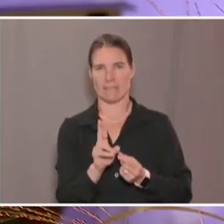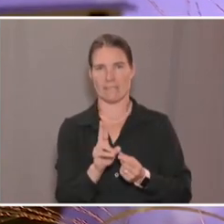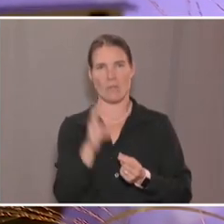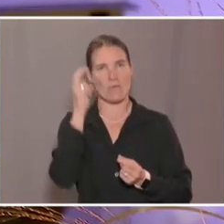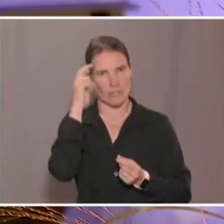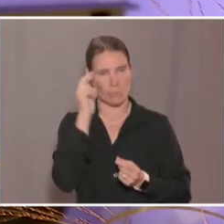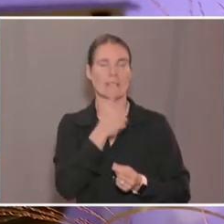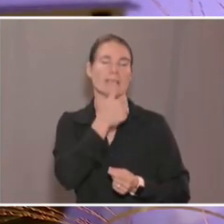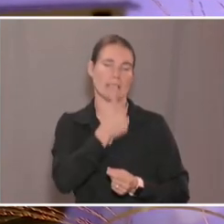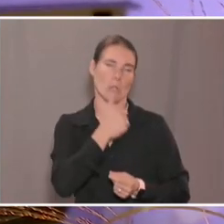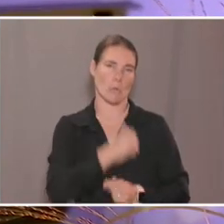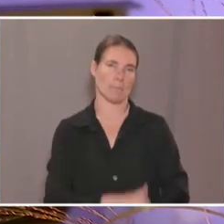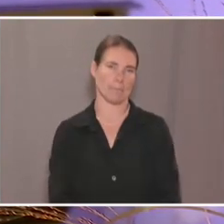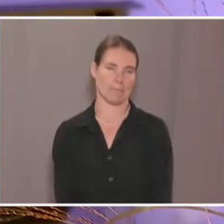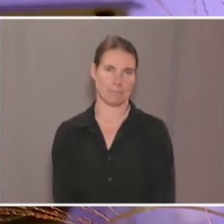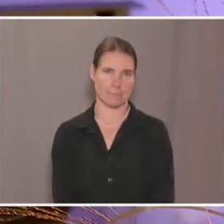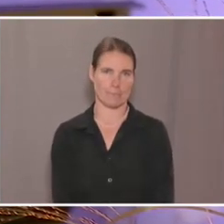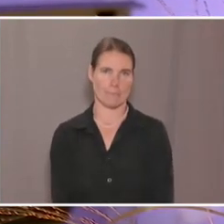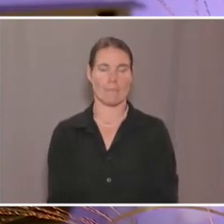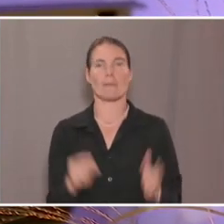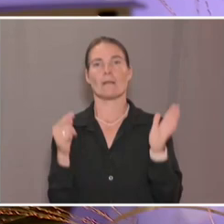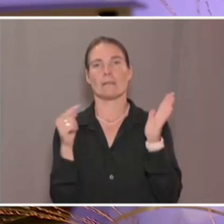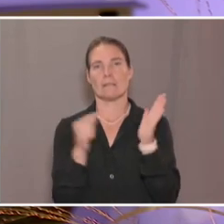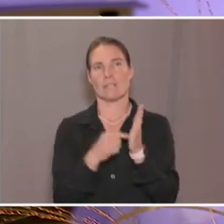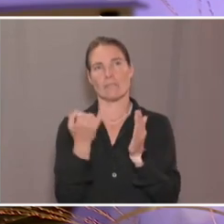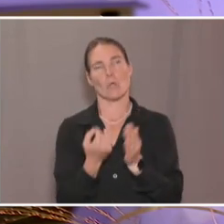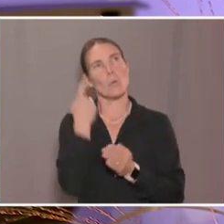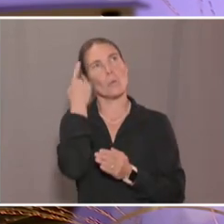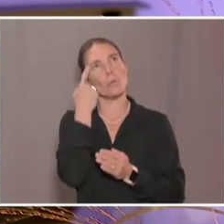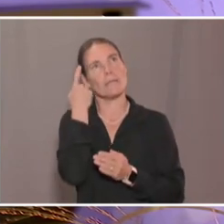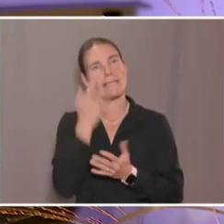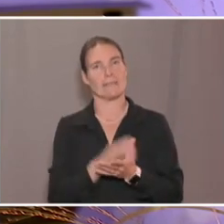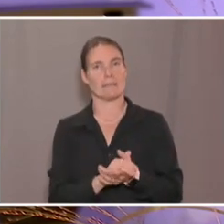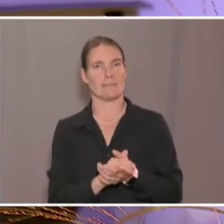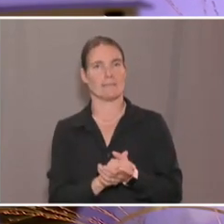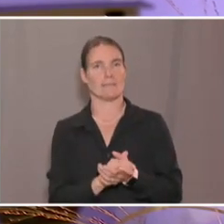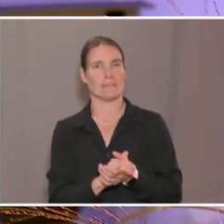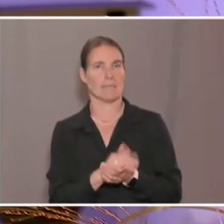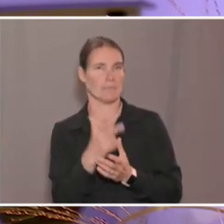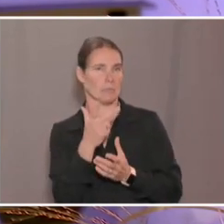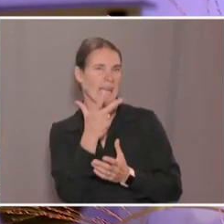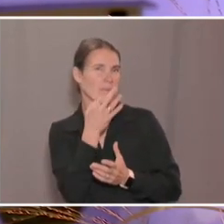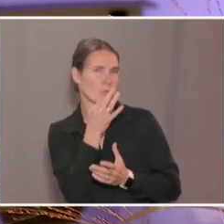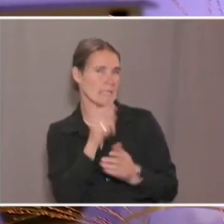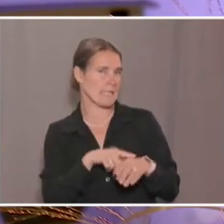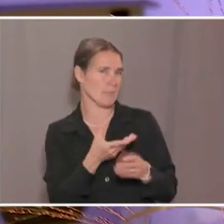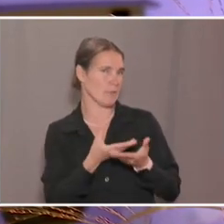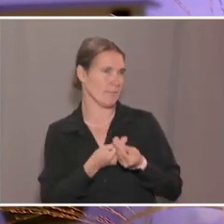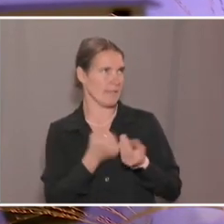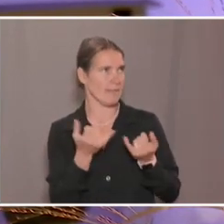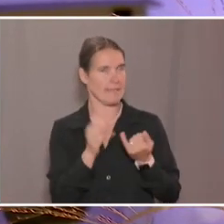extrem jung. Und deswegen habe ich mir heute überlegt, weil ich auch nur 3 Minuten Zeit bekam, wie kann